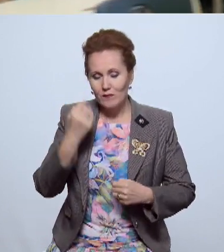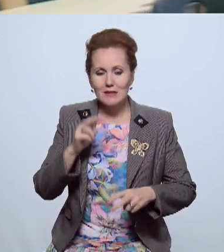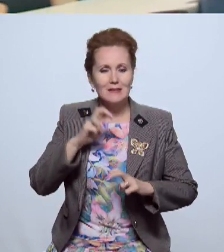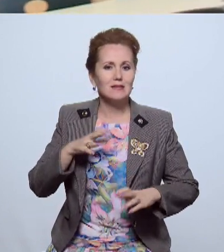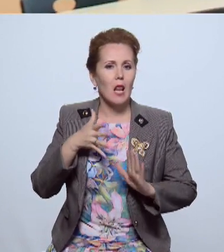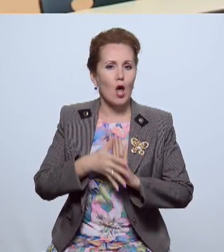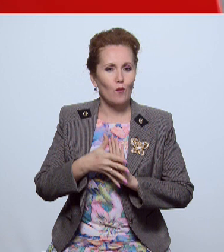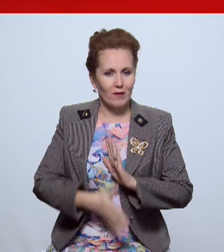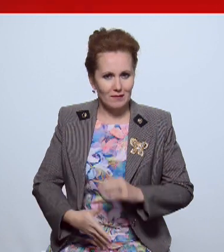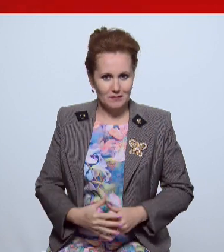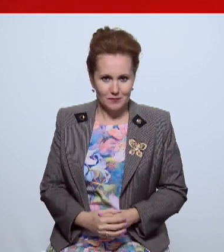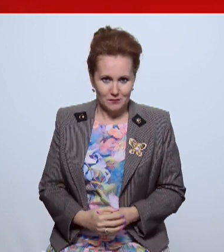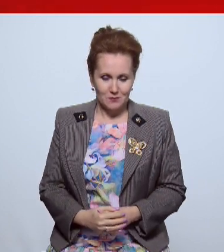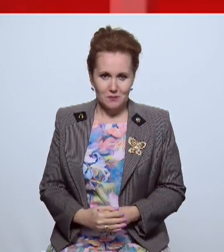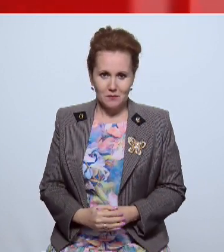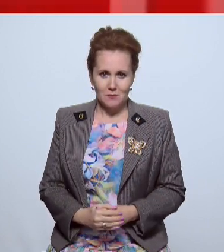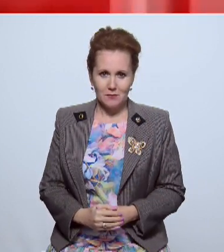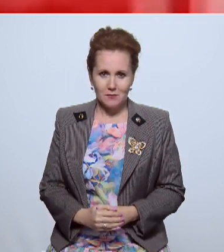исследований.